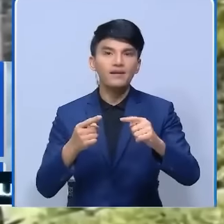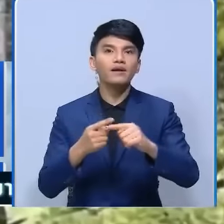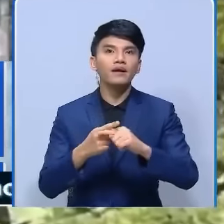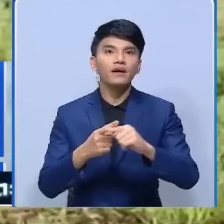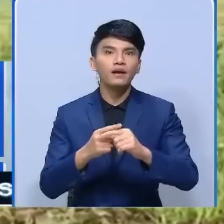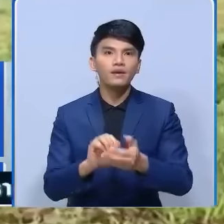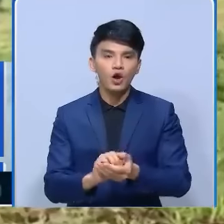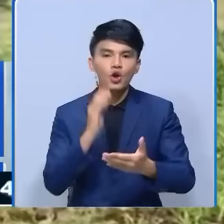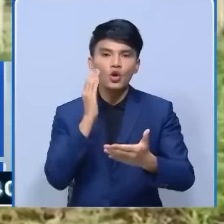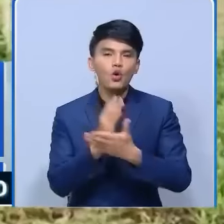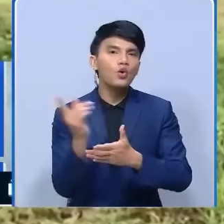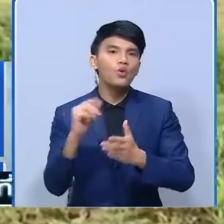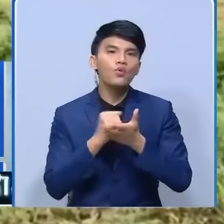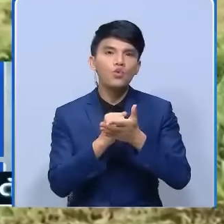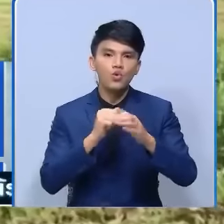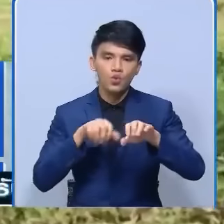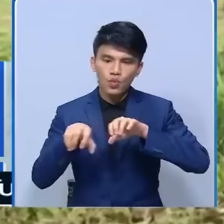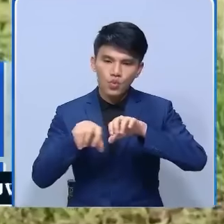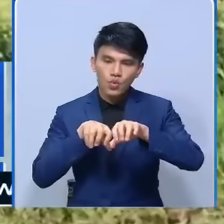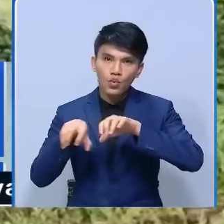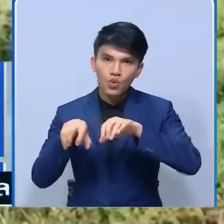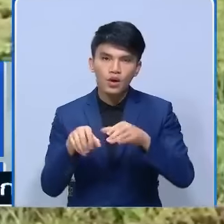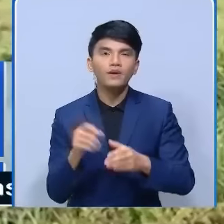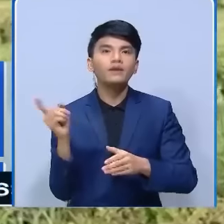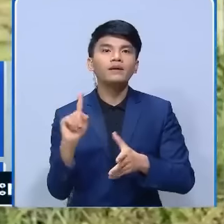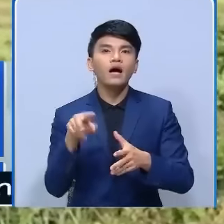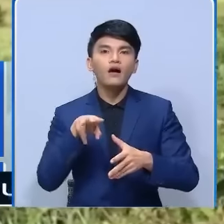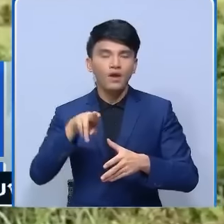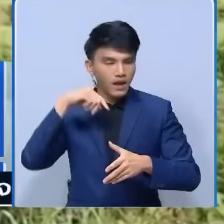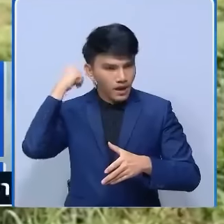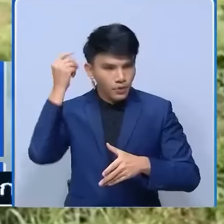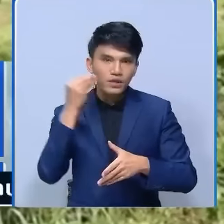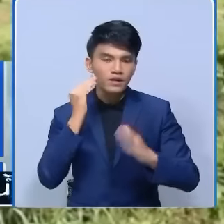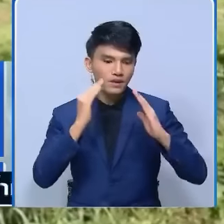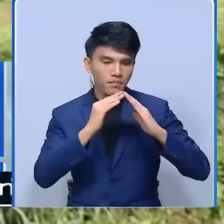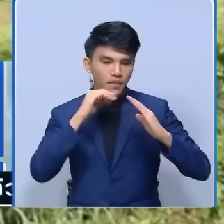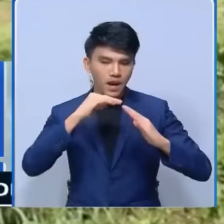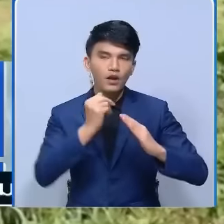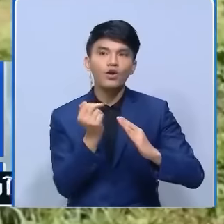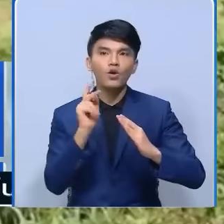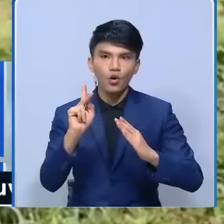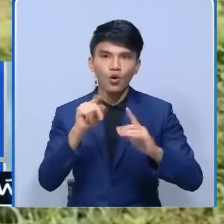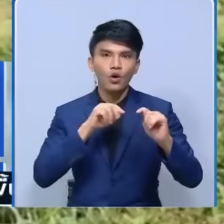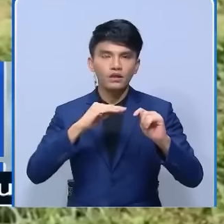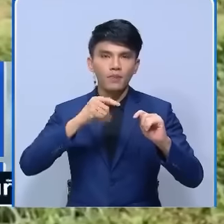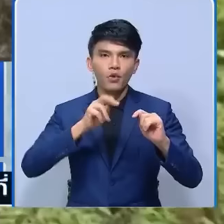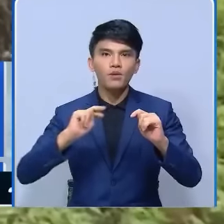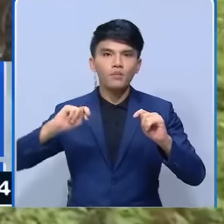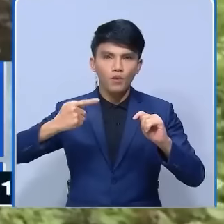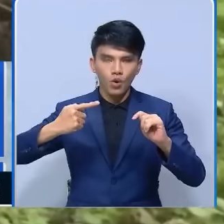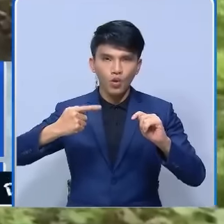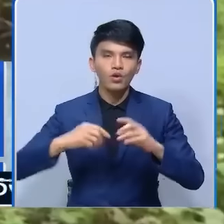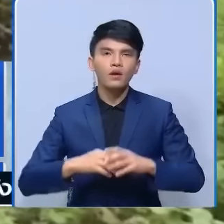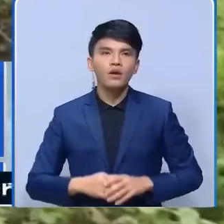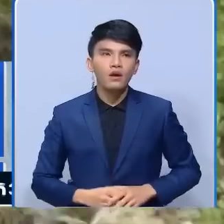ลังเข้าไประงับเหตุช่วยเคลียร์ความขัดแย้งระหว่างนายธีรพงษ์กับแฟนสาวที่บ้านหลังหนึ่งในหมู่บ้านโคกสายใต้ตำบลโพรงจระเข้อำเภอย่านตา